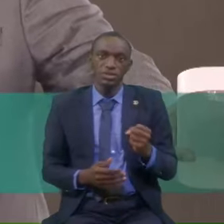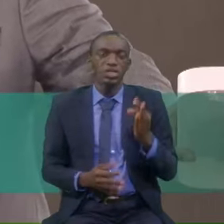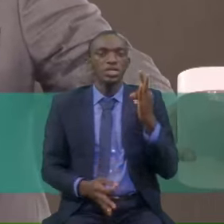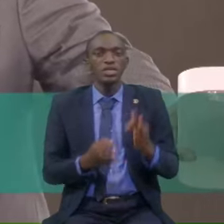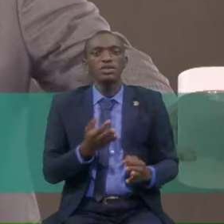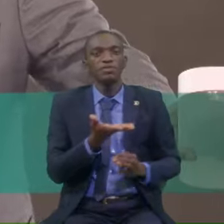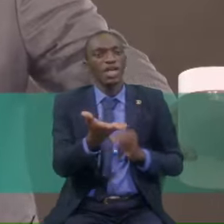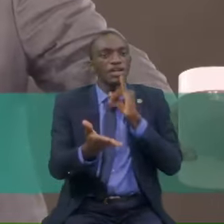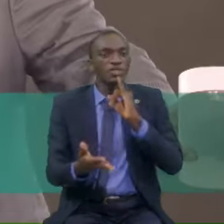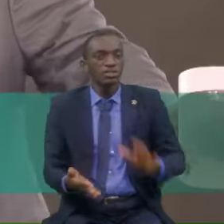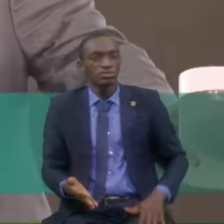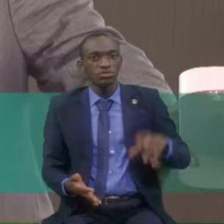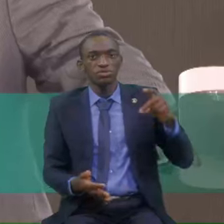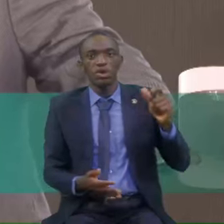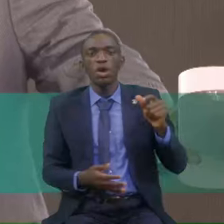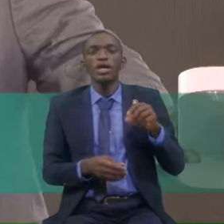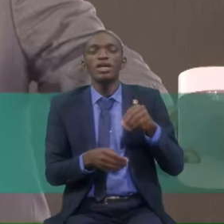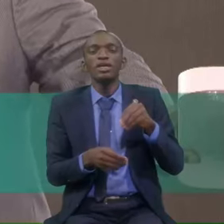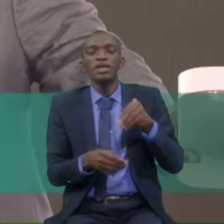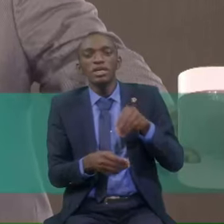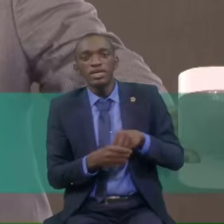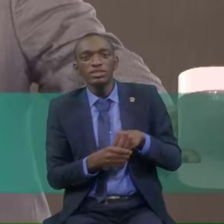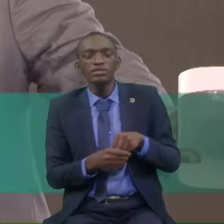S'il y a un chien qui aboie